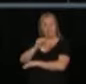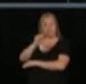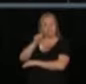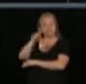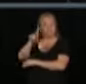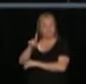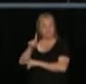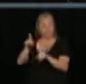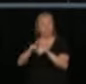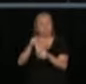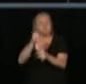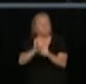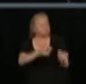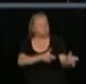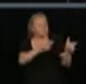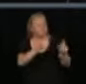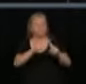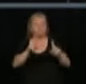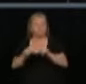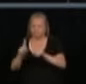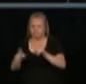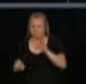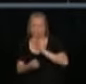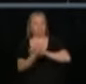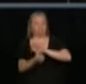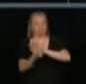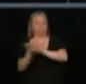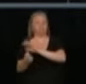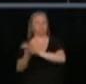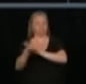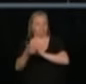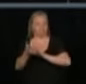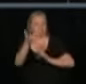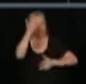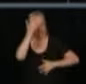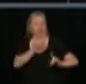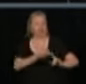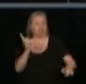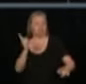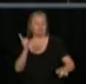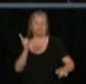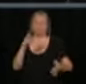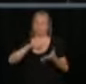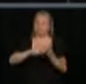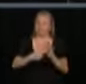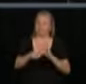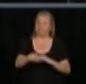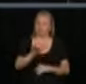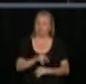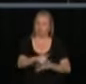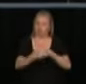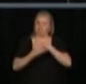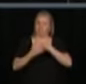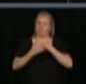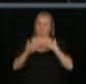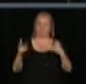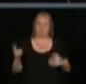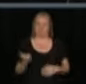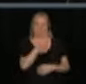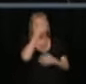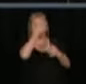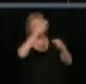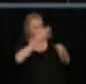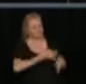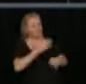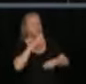cas. Alors, pour nous, c'est un exemple qu'il faut prendre une décision très rapide par rapport à la vaccination des employés de la santé.